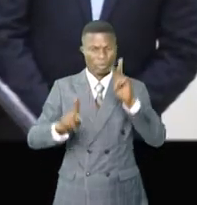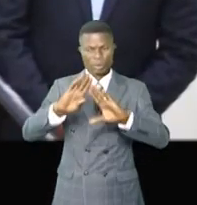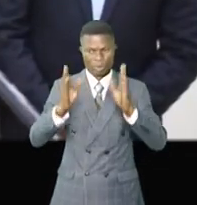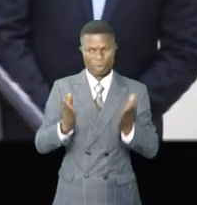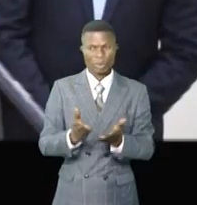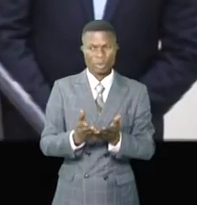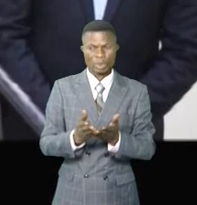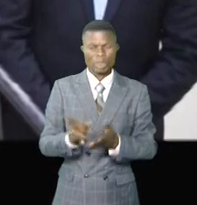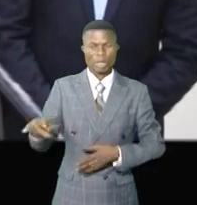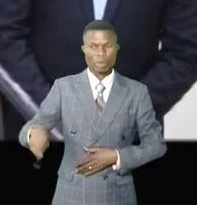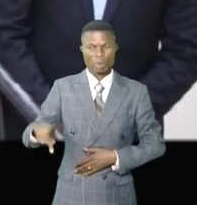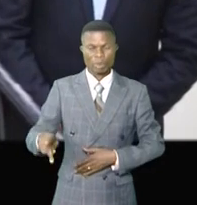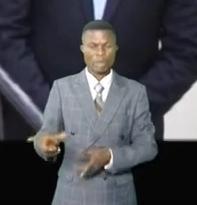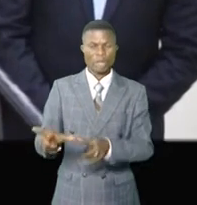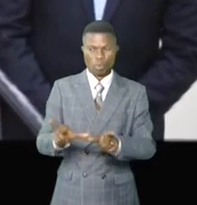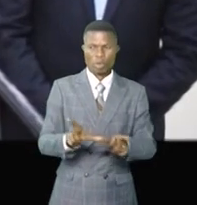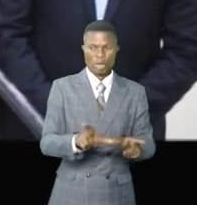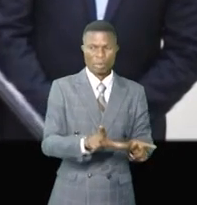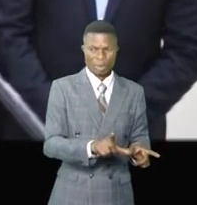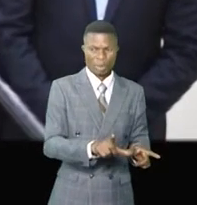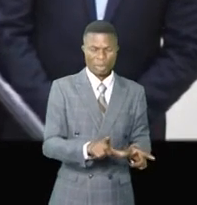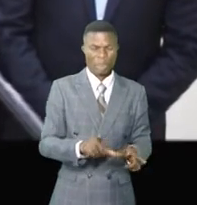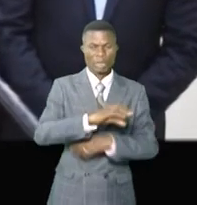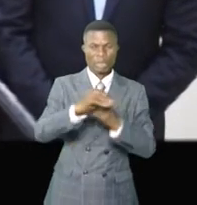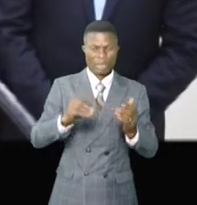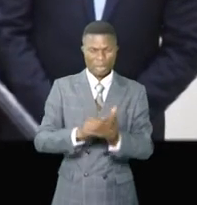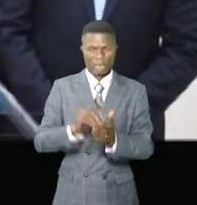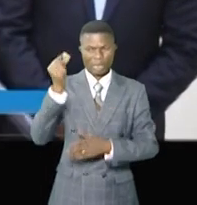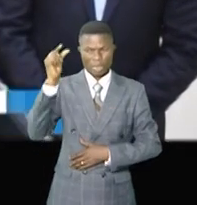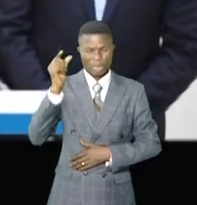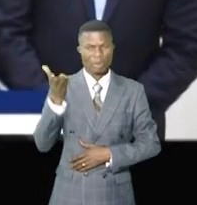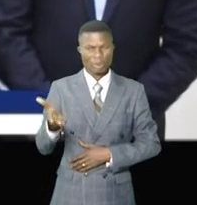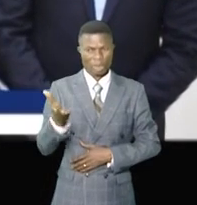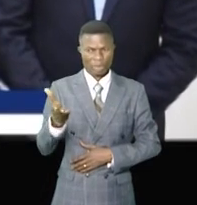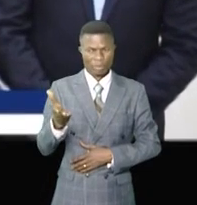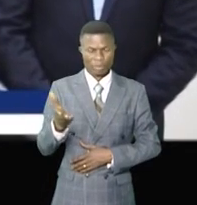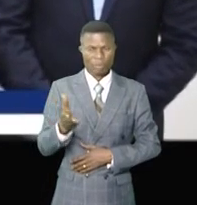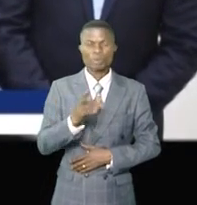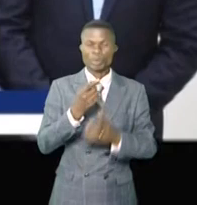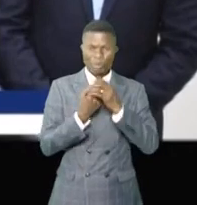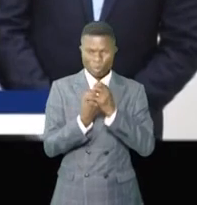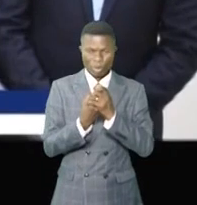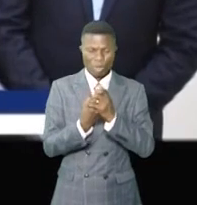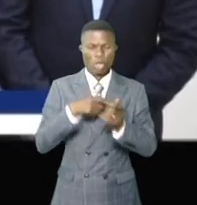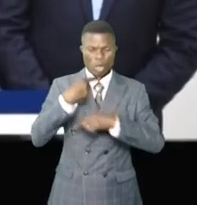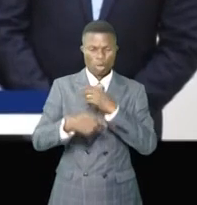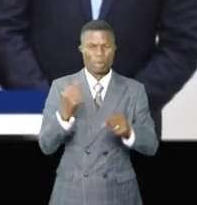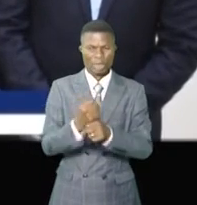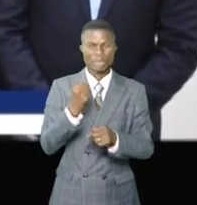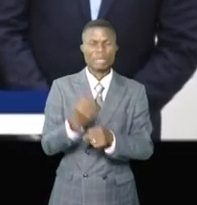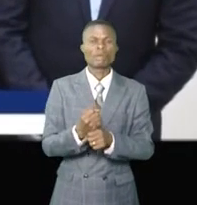de la province de Lualaba, que le centre de négoce de Moussoumpo sera bientôt